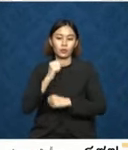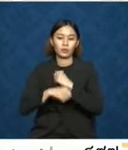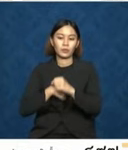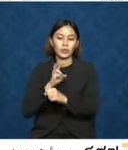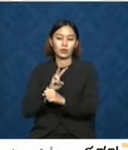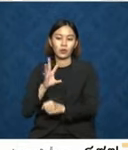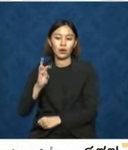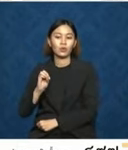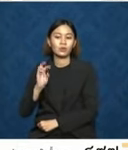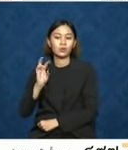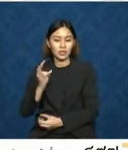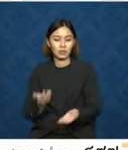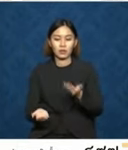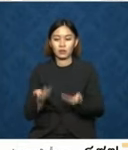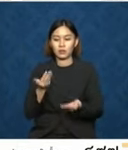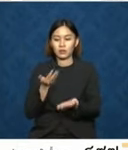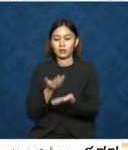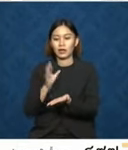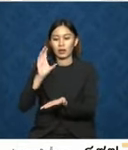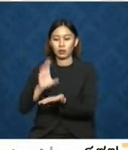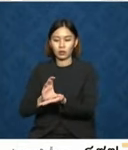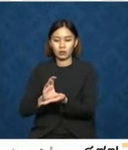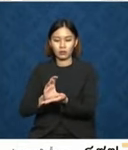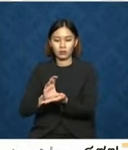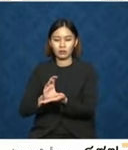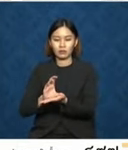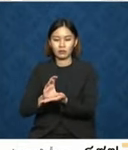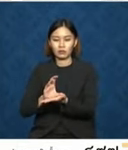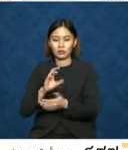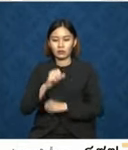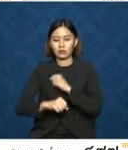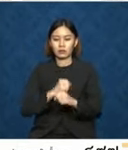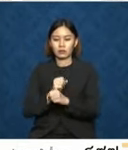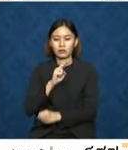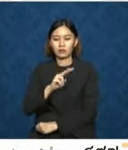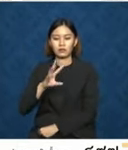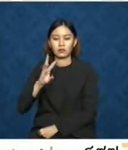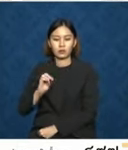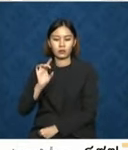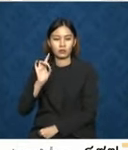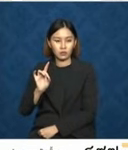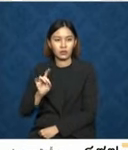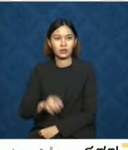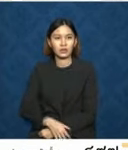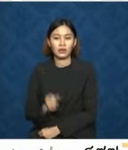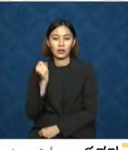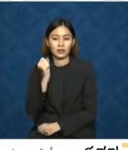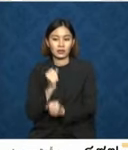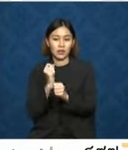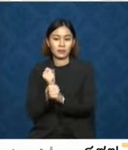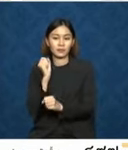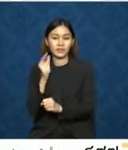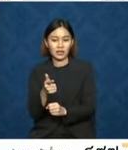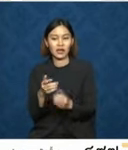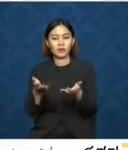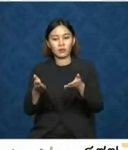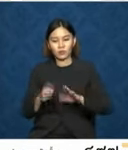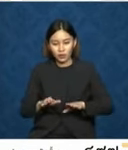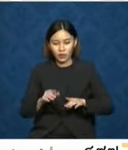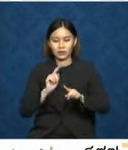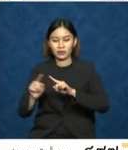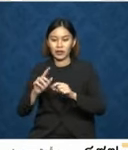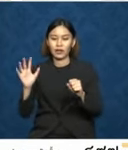2567หรือัดตั้งงบประมาณใน 2 568เพื่อจัดจ้างพ่านโรงที่ให้ครบทุกโรงเรียนที่